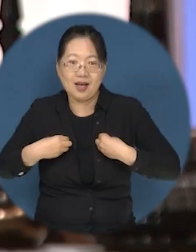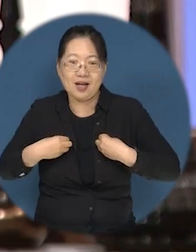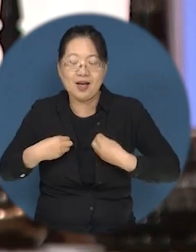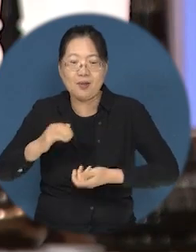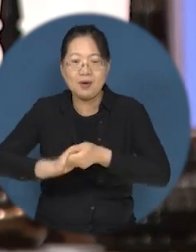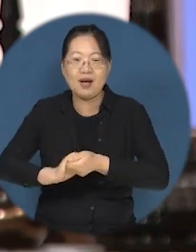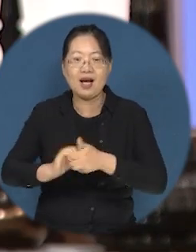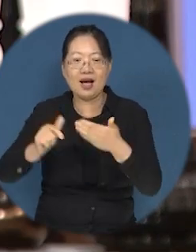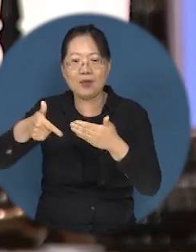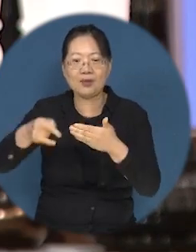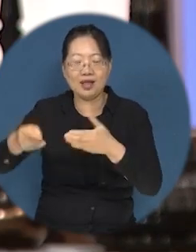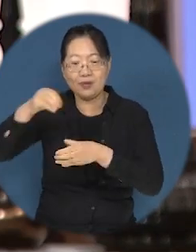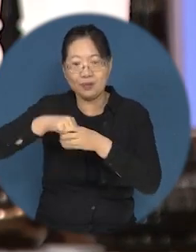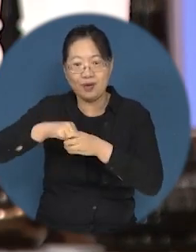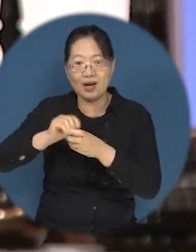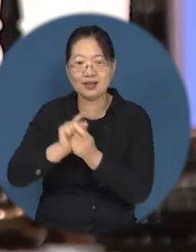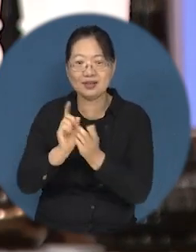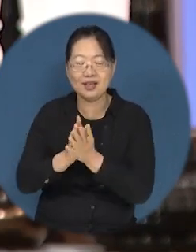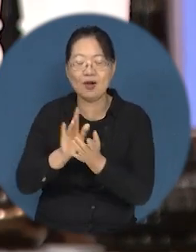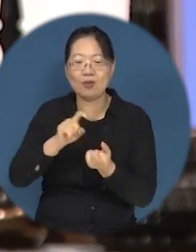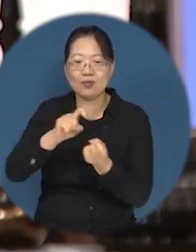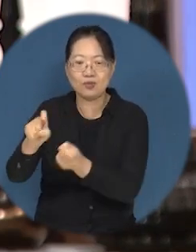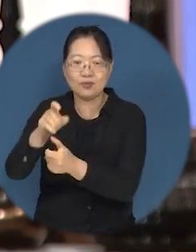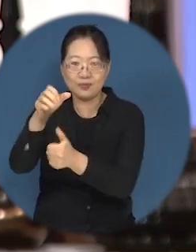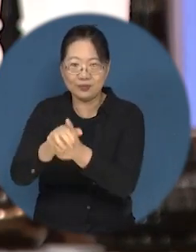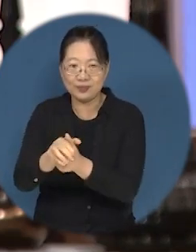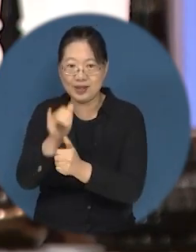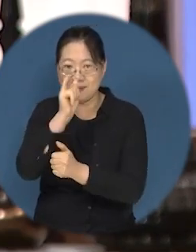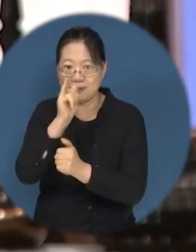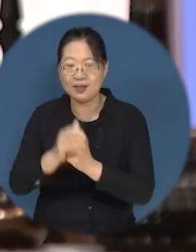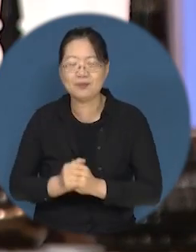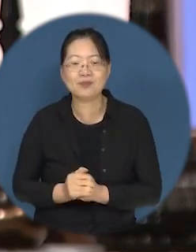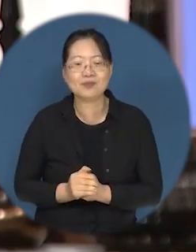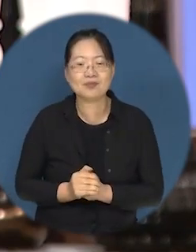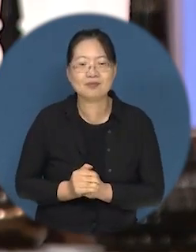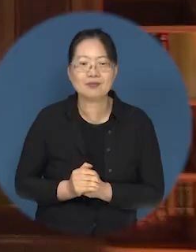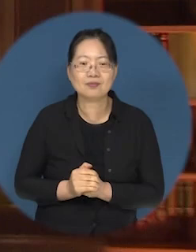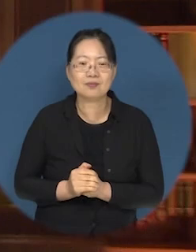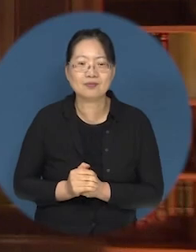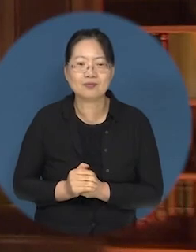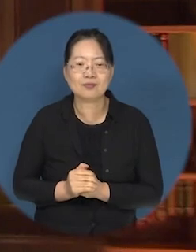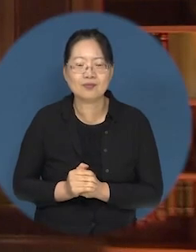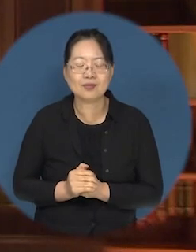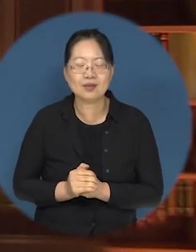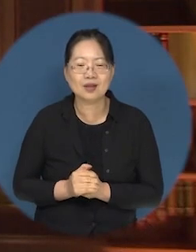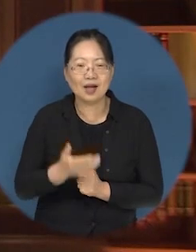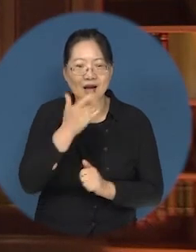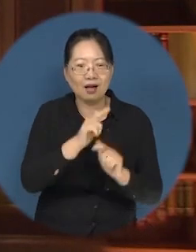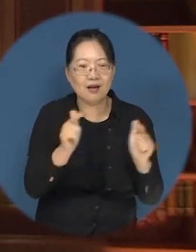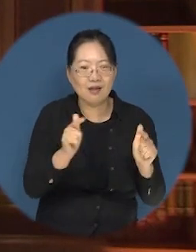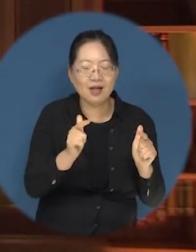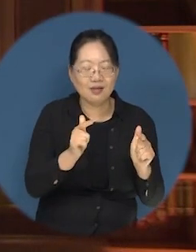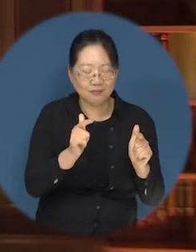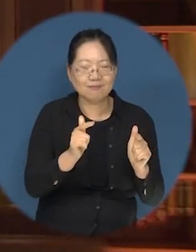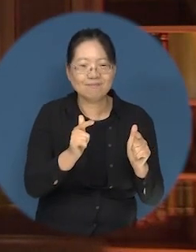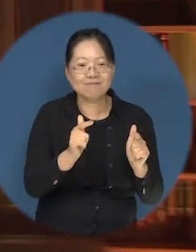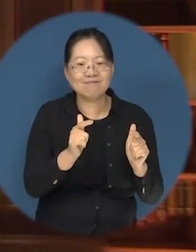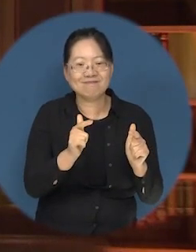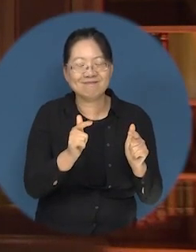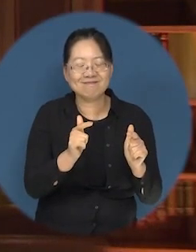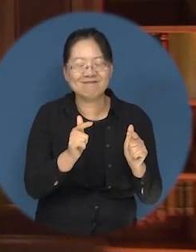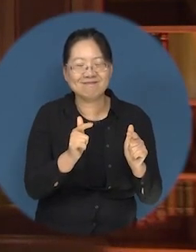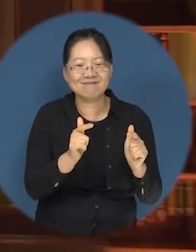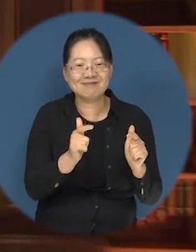9개 예, 해가지고 이제 직접 또 배송을 갖다가 하고 있습니다. 커피 로스팅. 예. 이제 음식료 업계로 진출하셨다.